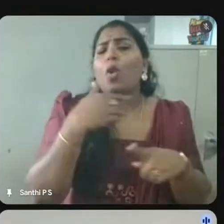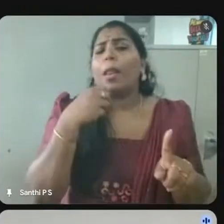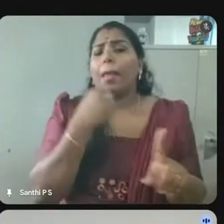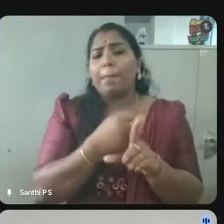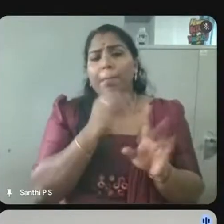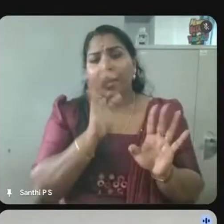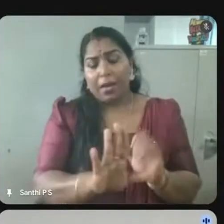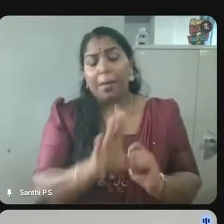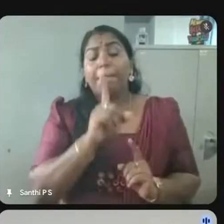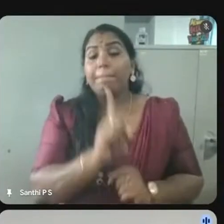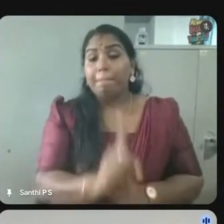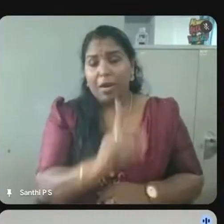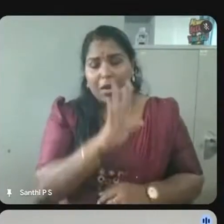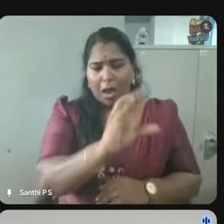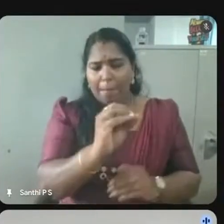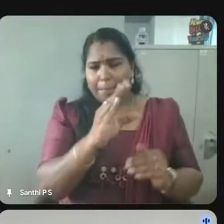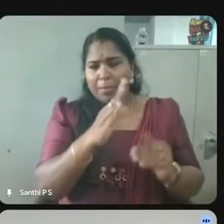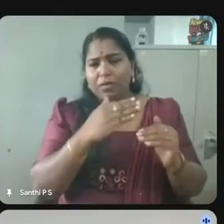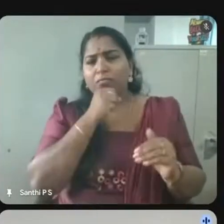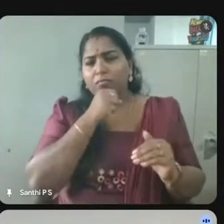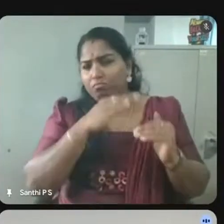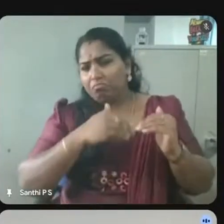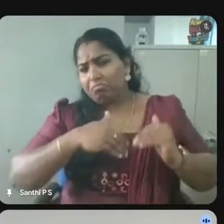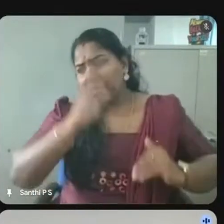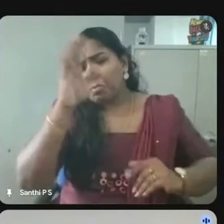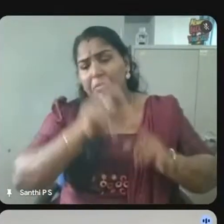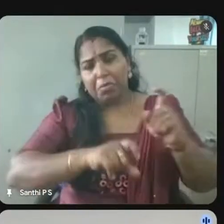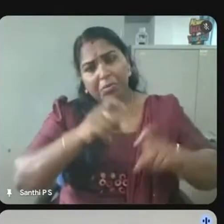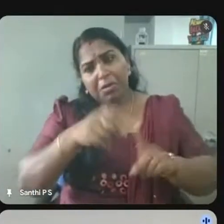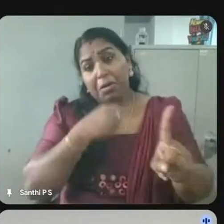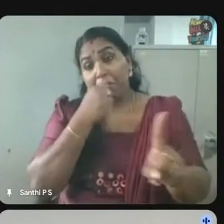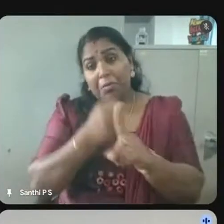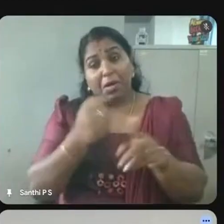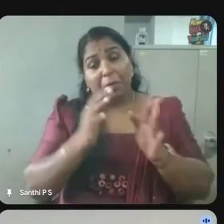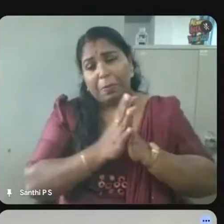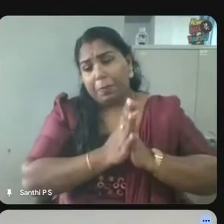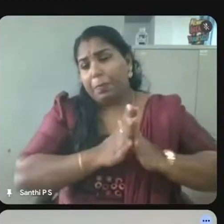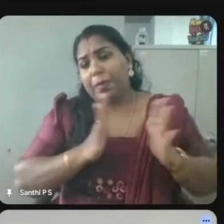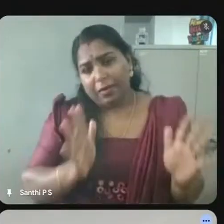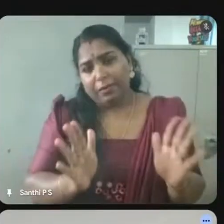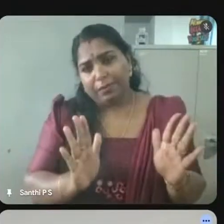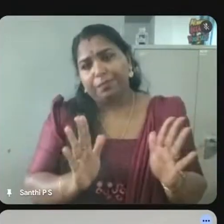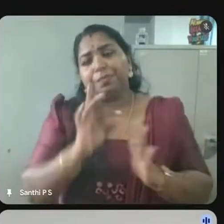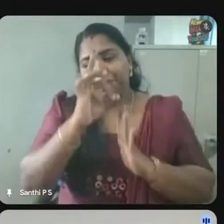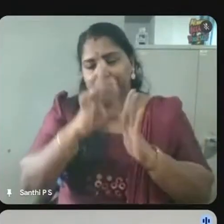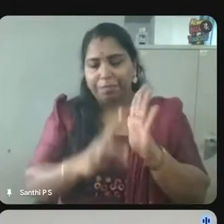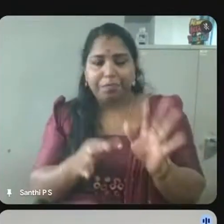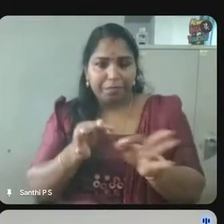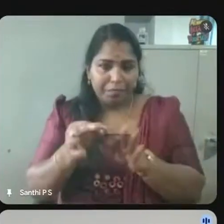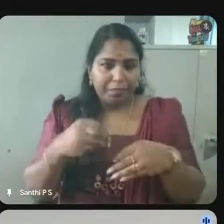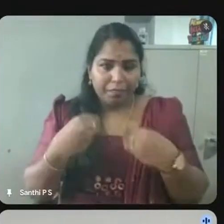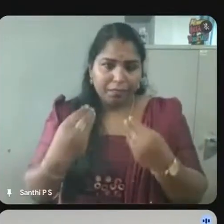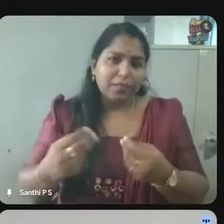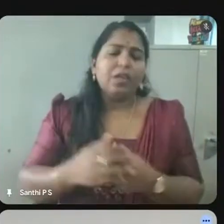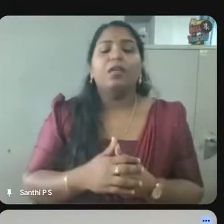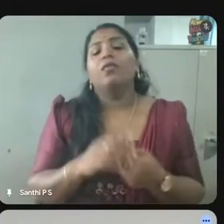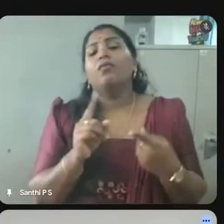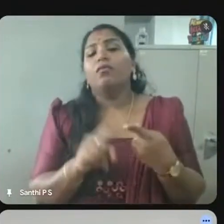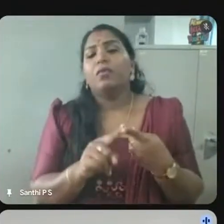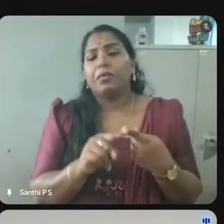വയസ്സിൽ കൂടുതലായിട്ടുള്ളവരെ കൂടുതലായിട്ട് ബാധിക്കുന്നു എന്നുള്ളത് കൊണ്ടും നമുക്ക് ഇതിന്റെ ഓരോ കാര്യങ്ങളിലേക്ക് പോവാം. ആദ്യമായിട്ട്